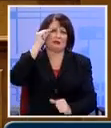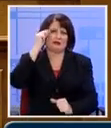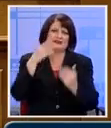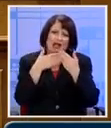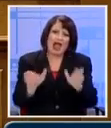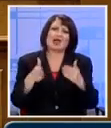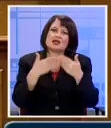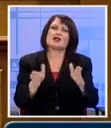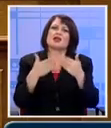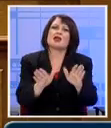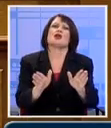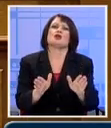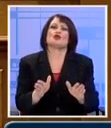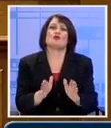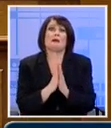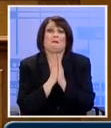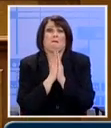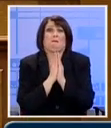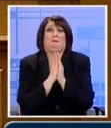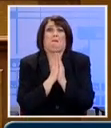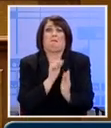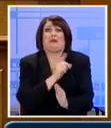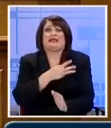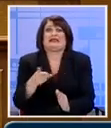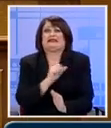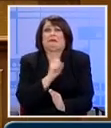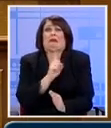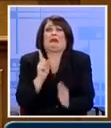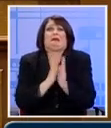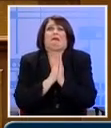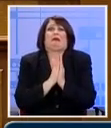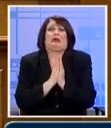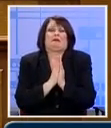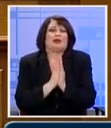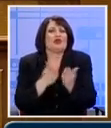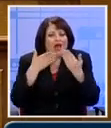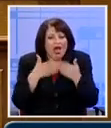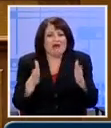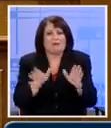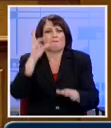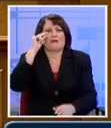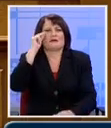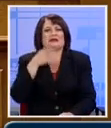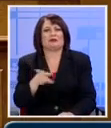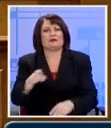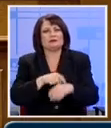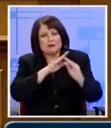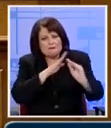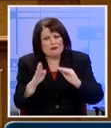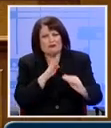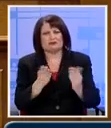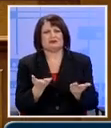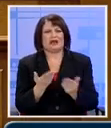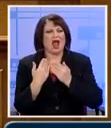τα ανοίγουμε παρά τις προσευχές που έκανε ο ΣΥΡΙΖΑ για να μην ανοίξουν. Και τώρα υπερασπίζεστε ακόμα